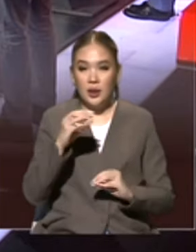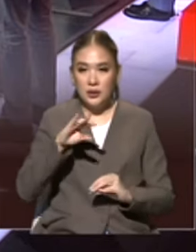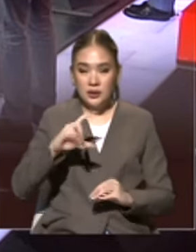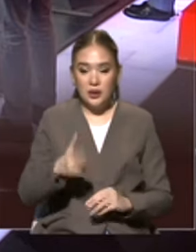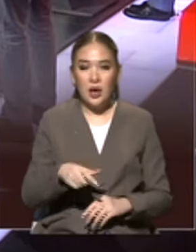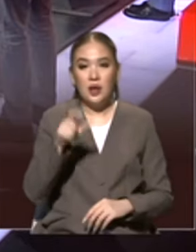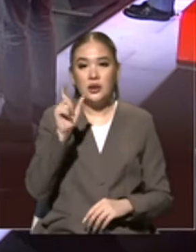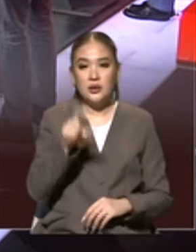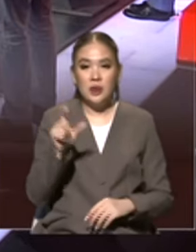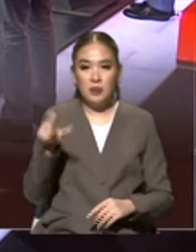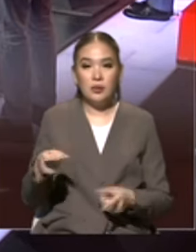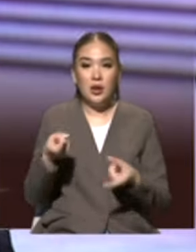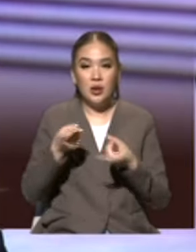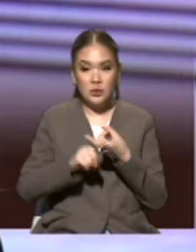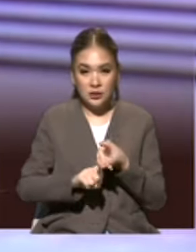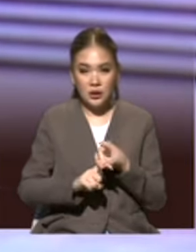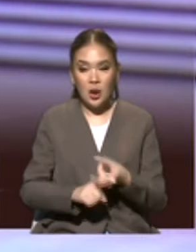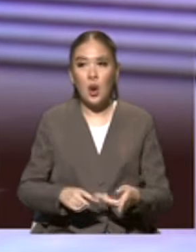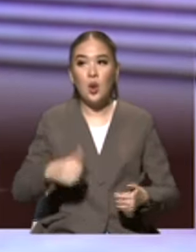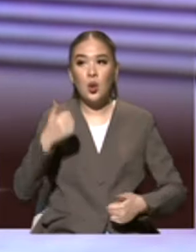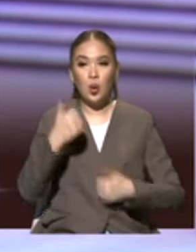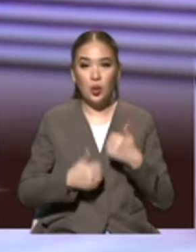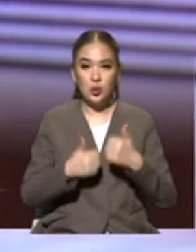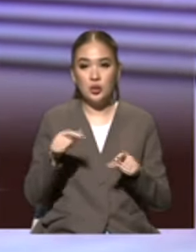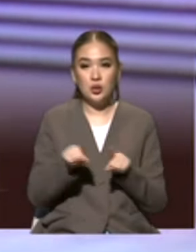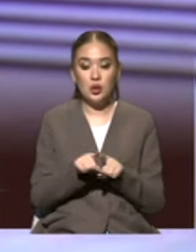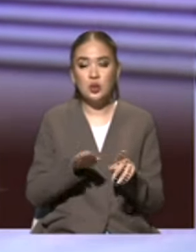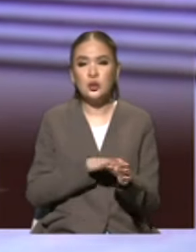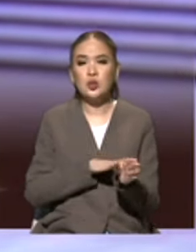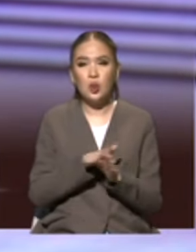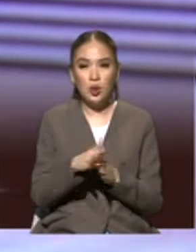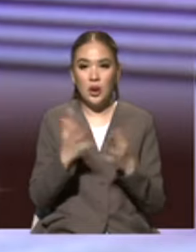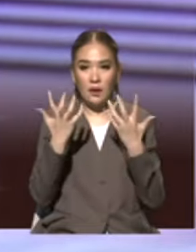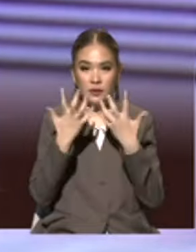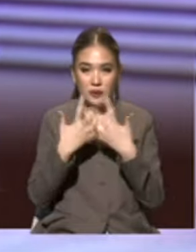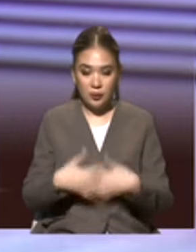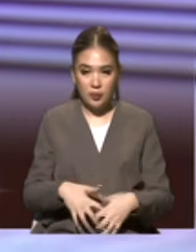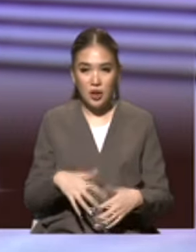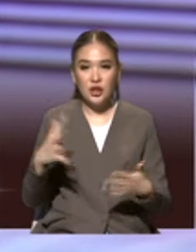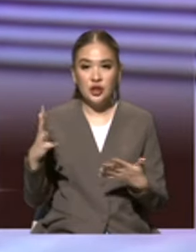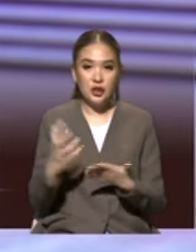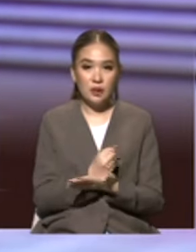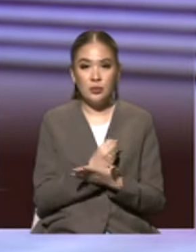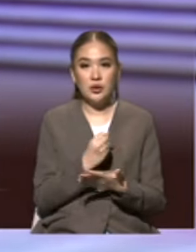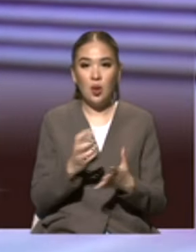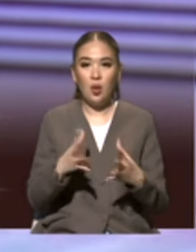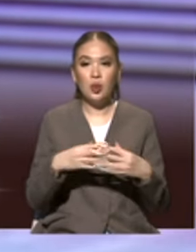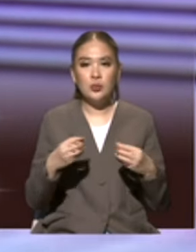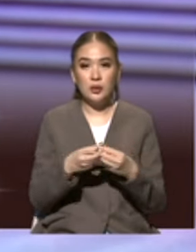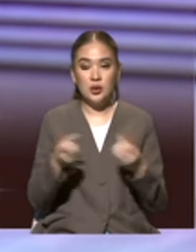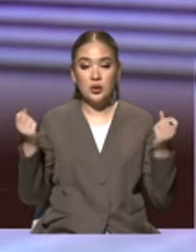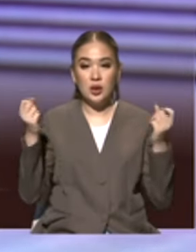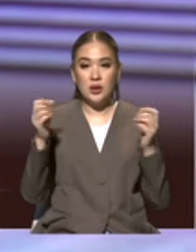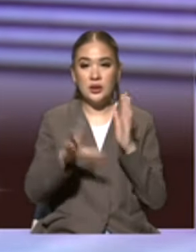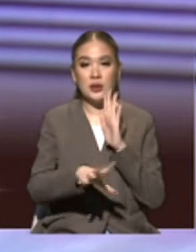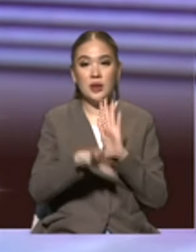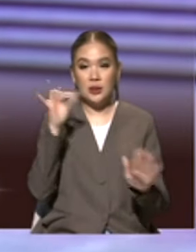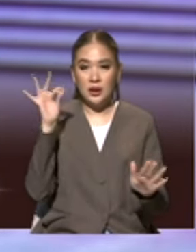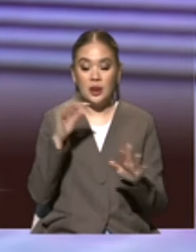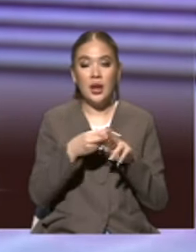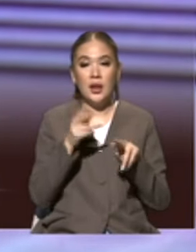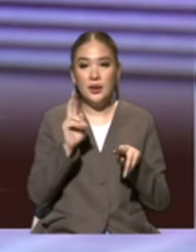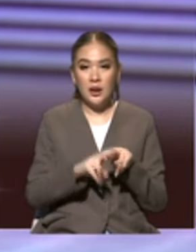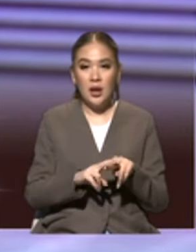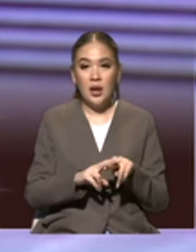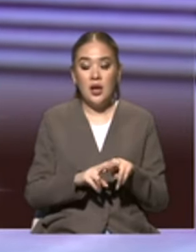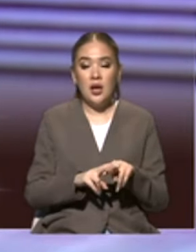болып табылады. Сонымен қатар конкурстық рәсімдерді толығымен автоматтандырып, жеңімпазды веб-портал анықтайды ол жерде. Ал енді жаңағыдай жекелеген